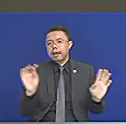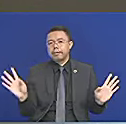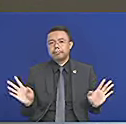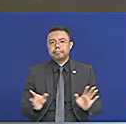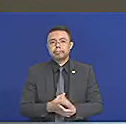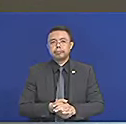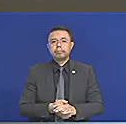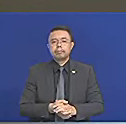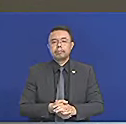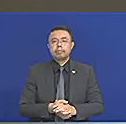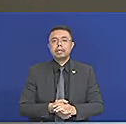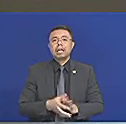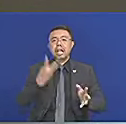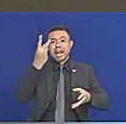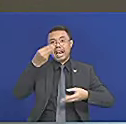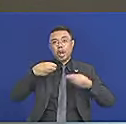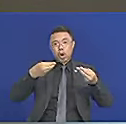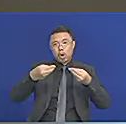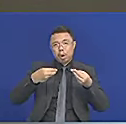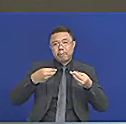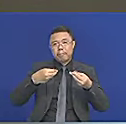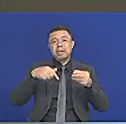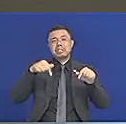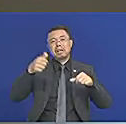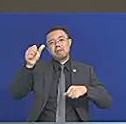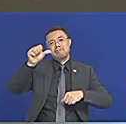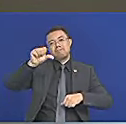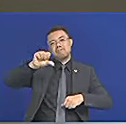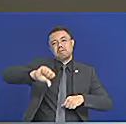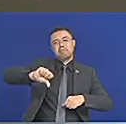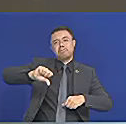sebagainya. Ekonomi yang memburuk,